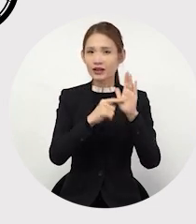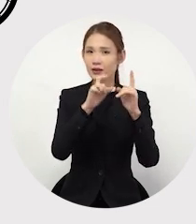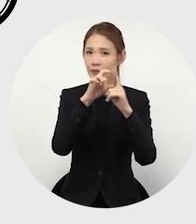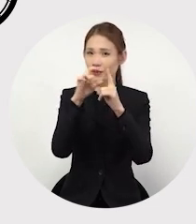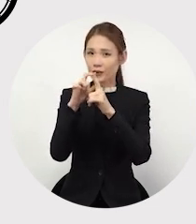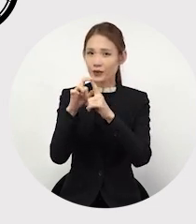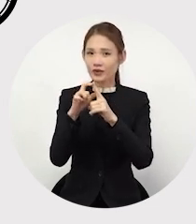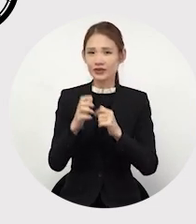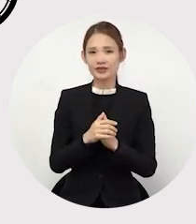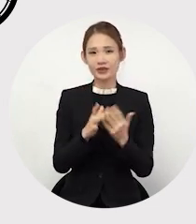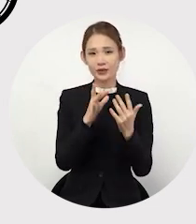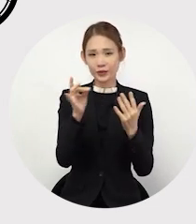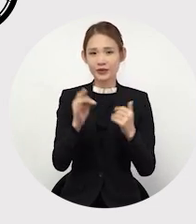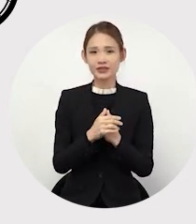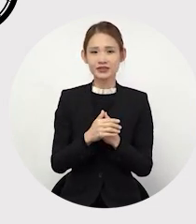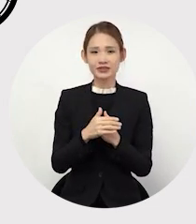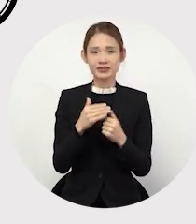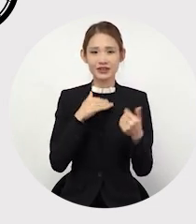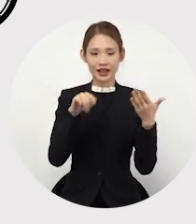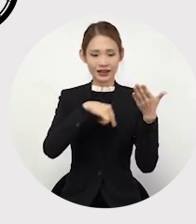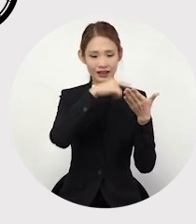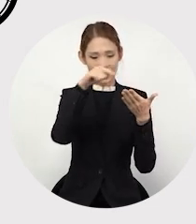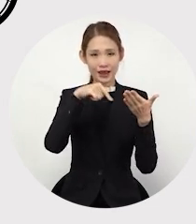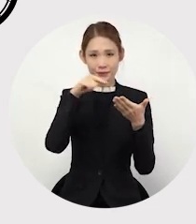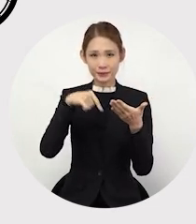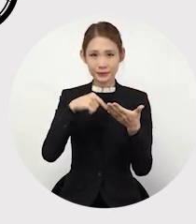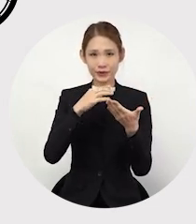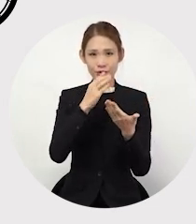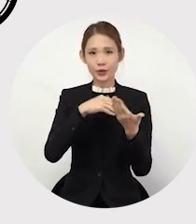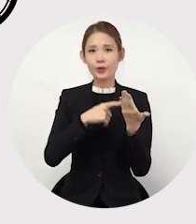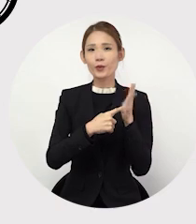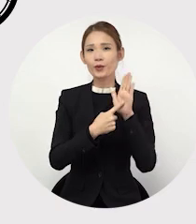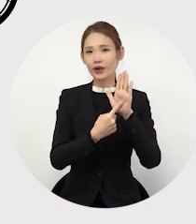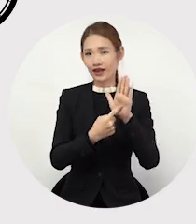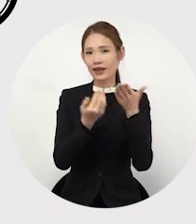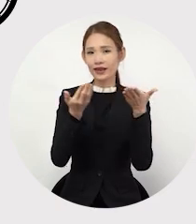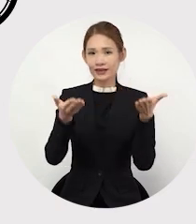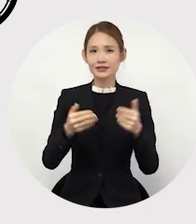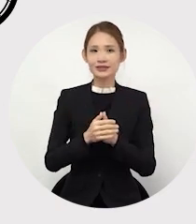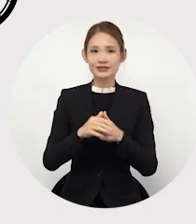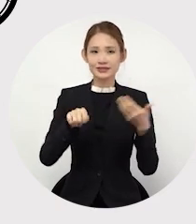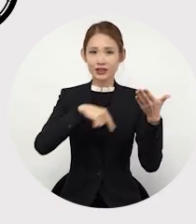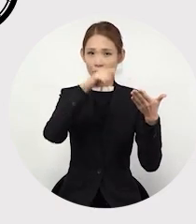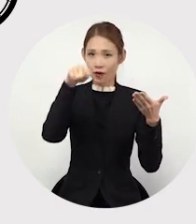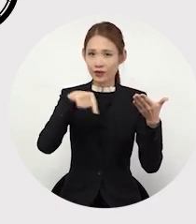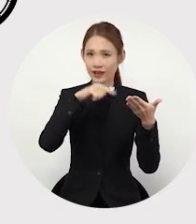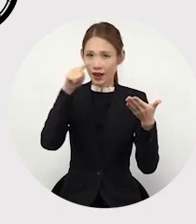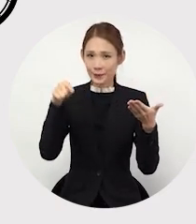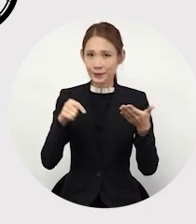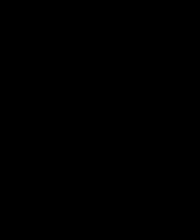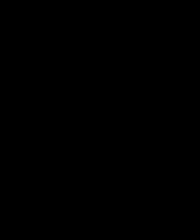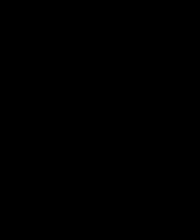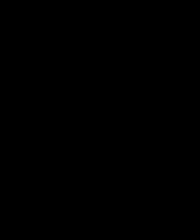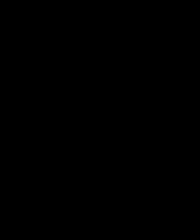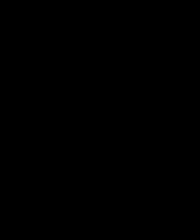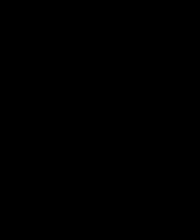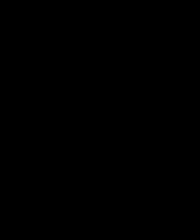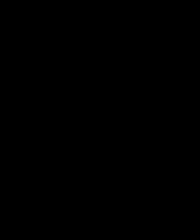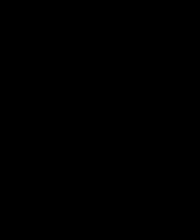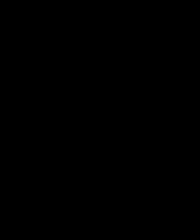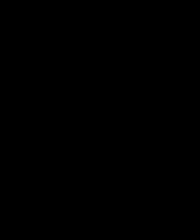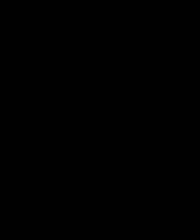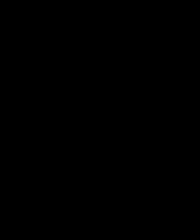지금 현학 씨는 고르셨어요. 자, 그러면 제가 답안을 일단 공개를 할게요. 네, 정답을 공개하겠습니다.